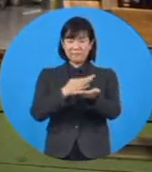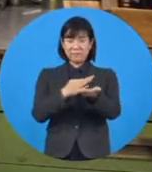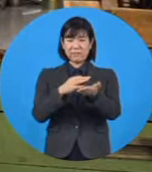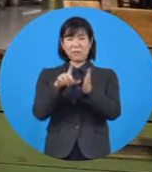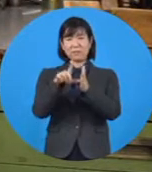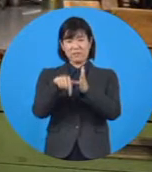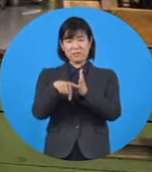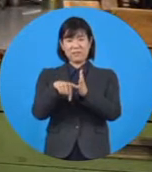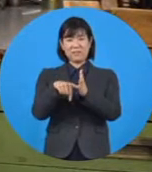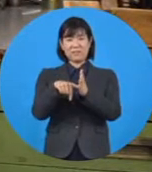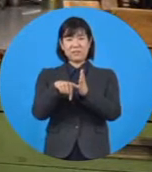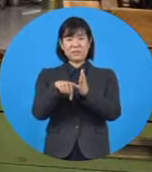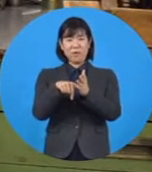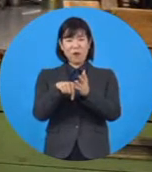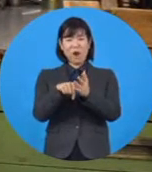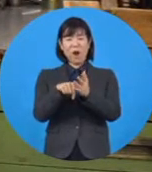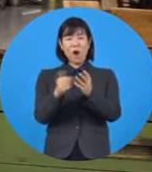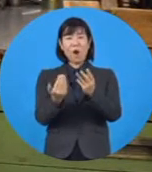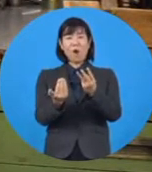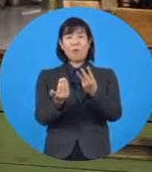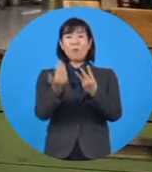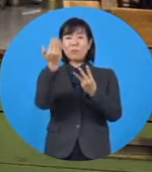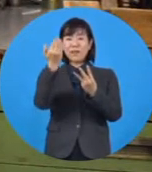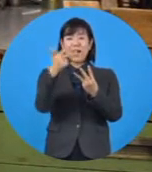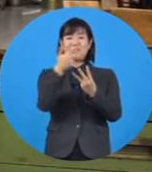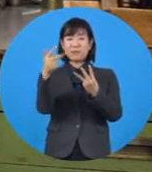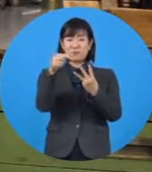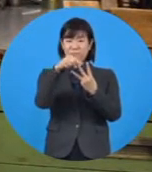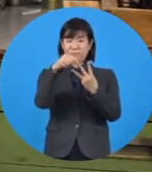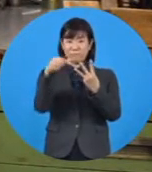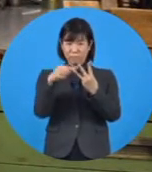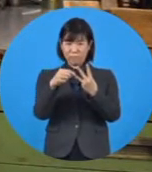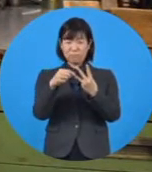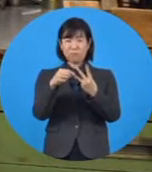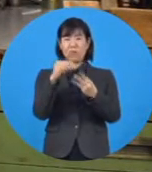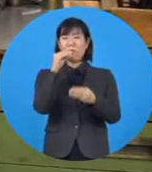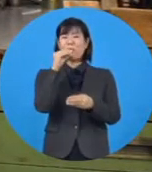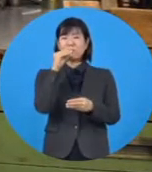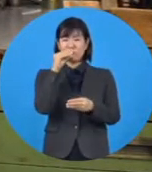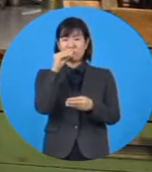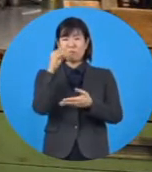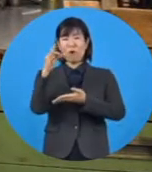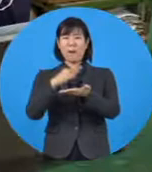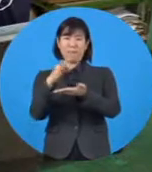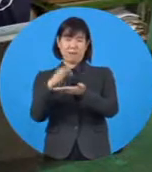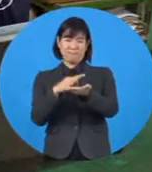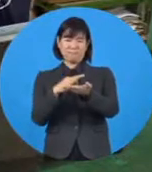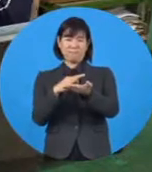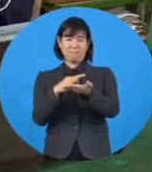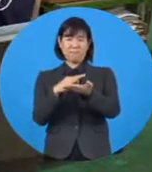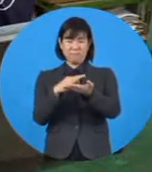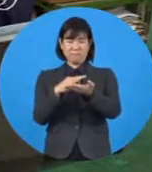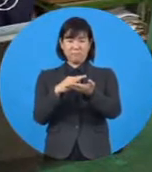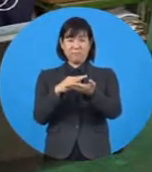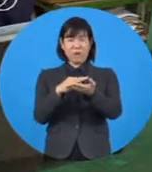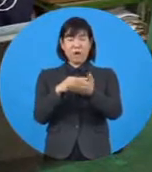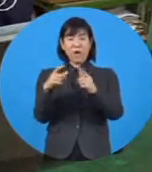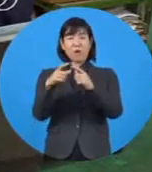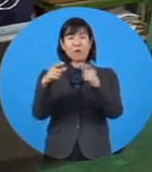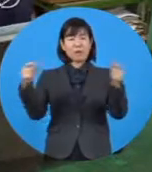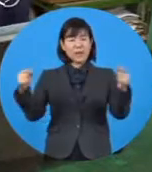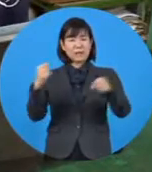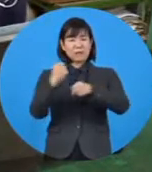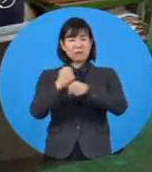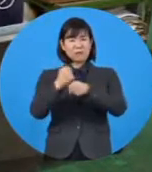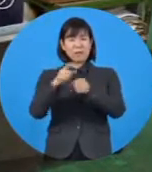してたマウスピースはポピュラージャズ用のマウスピースを使ってましたつけてました。 国内でのサクソフォ